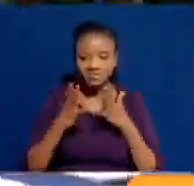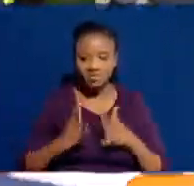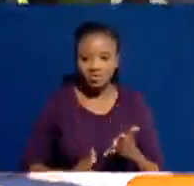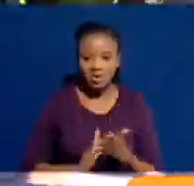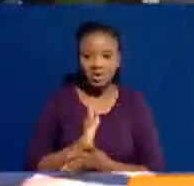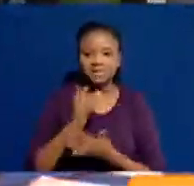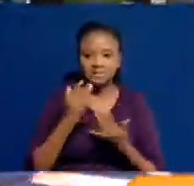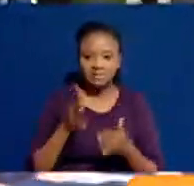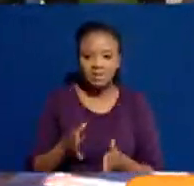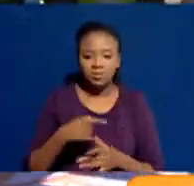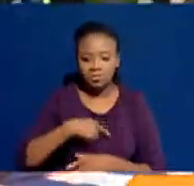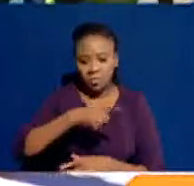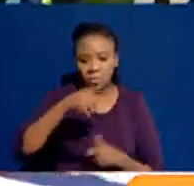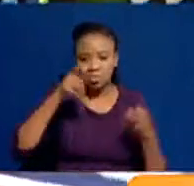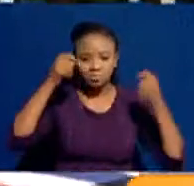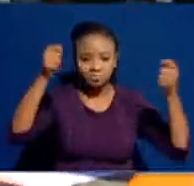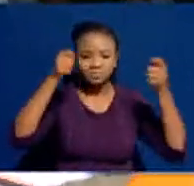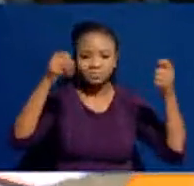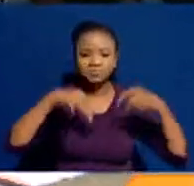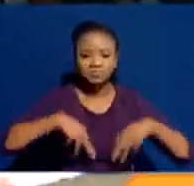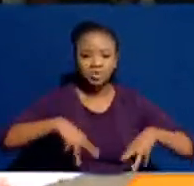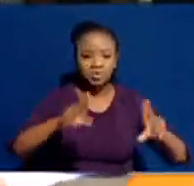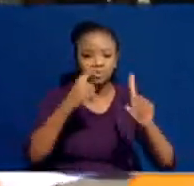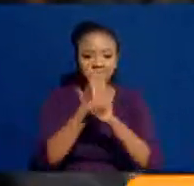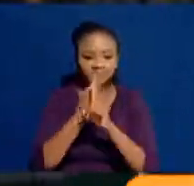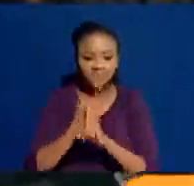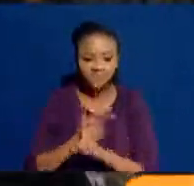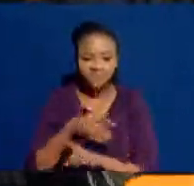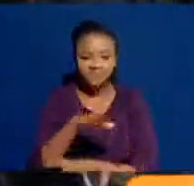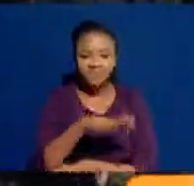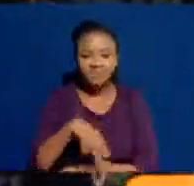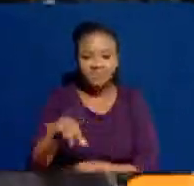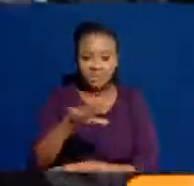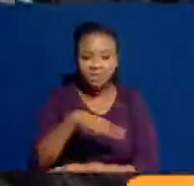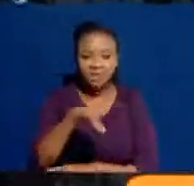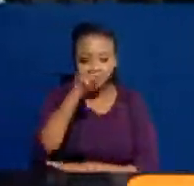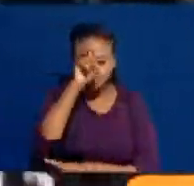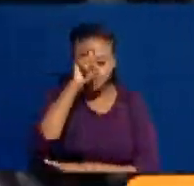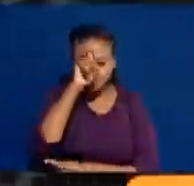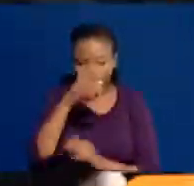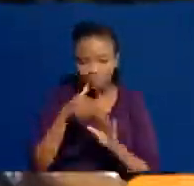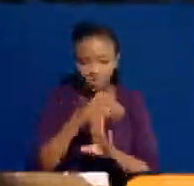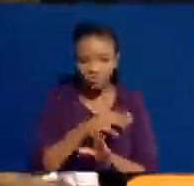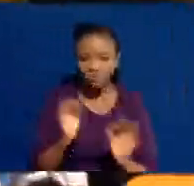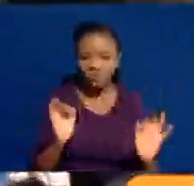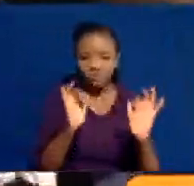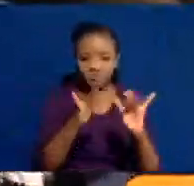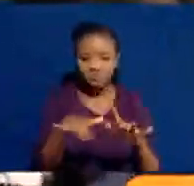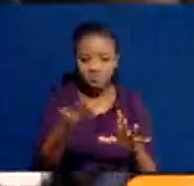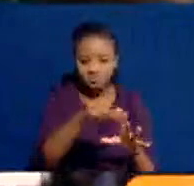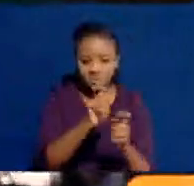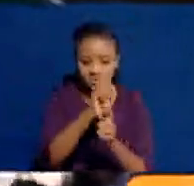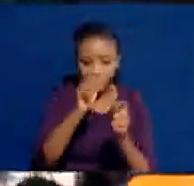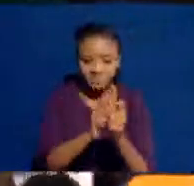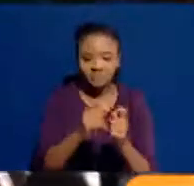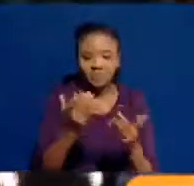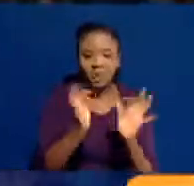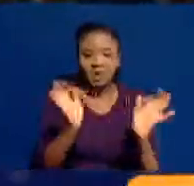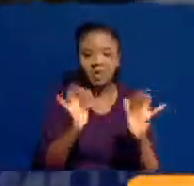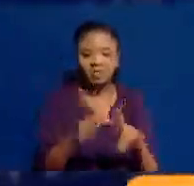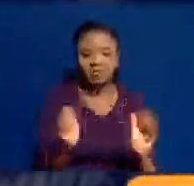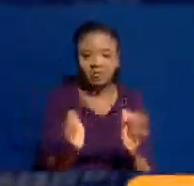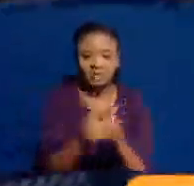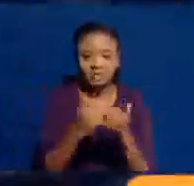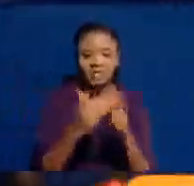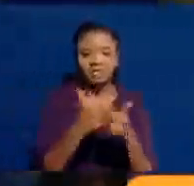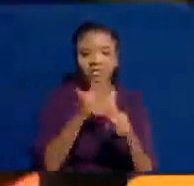walipata fursa ya kuandamana katika barabara tofauti tofauti mjini Sharm El Sheikh kabla ya kukusanyika katika eneo la kongamano kuendeleza nyimbo